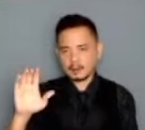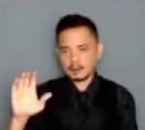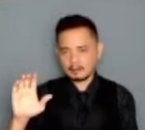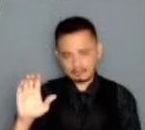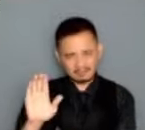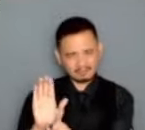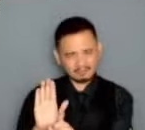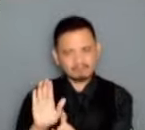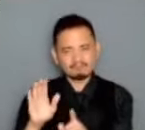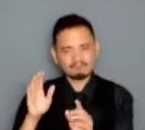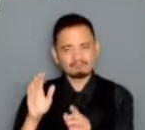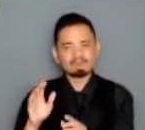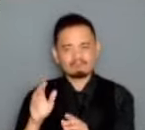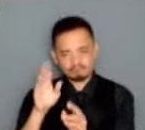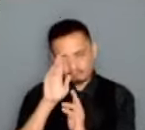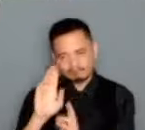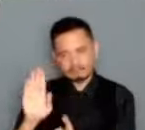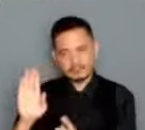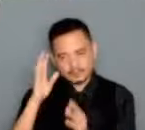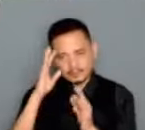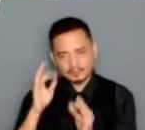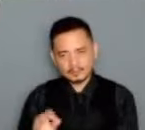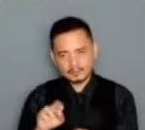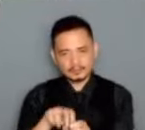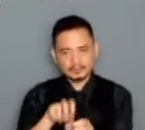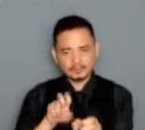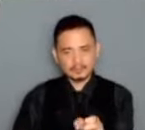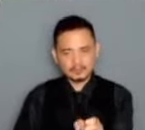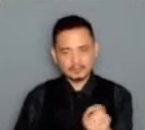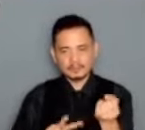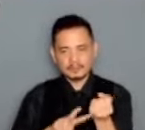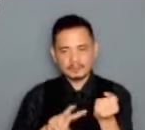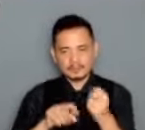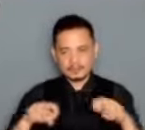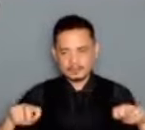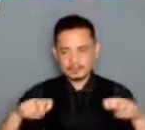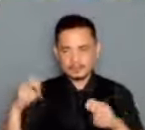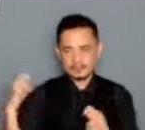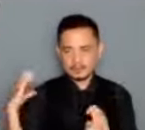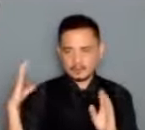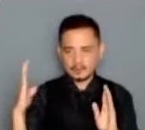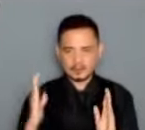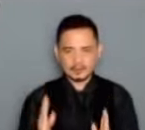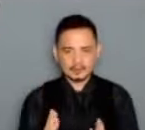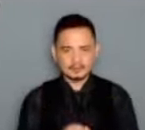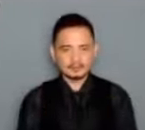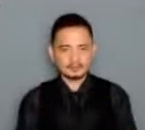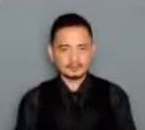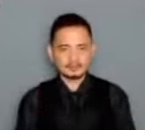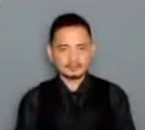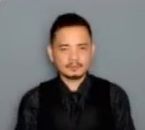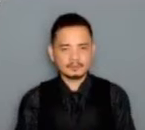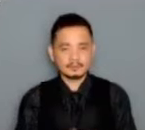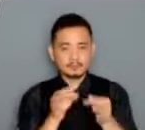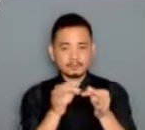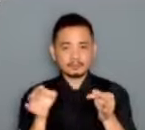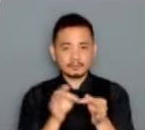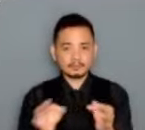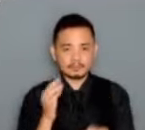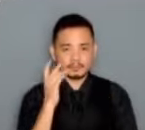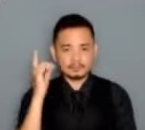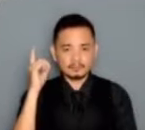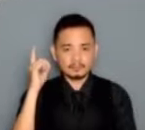Sara Duterte na mag-resign bilang co-vice chairperson ito. Ayon sa NTFL-CAC, naging susi ang leadership